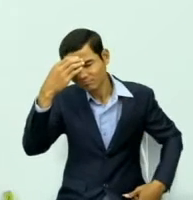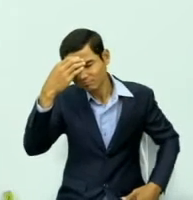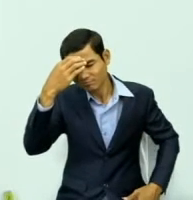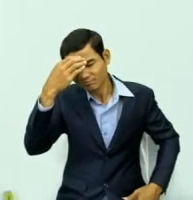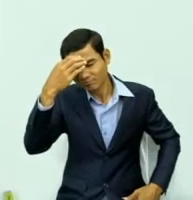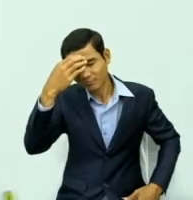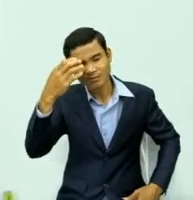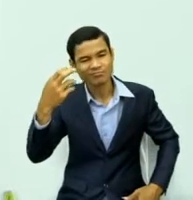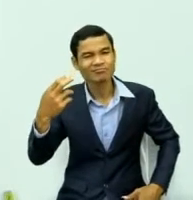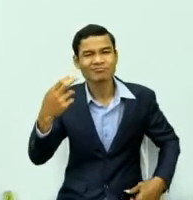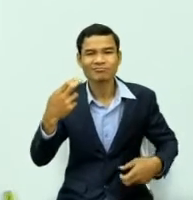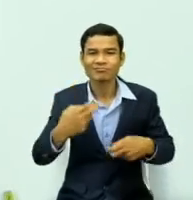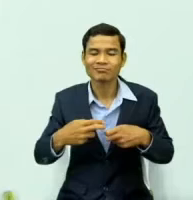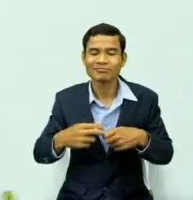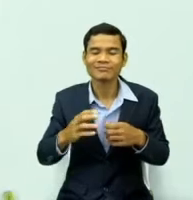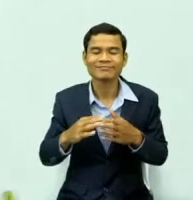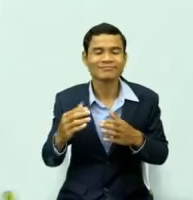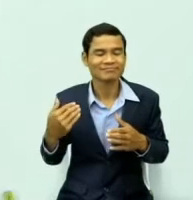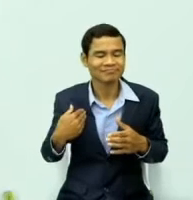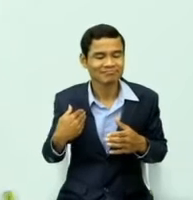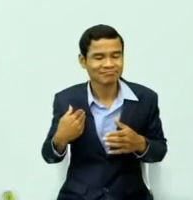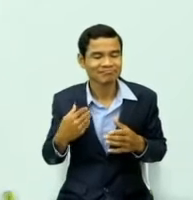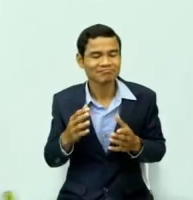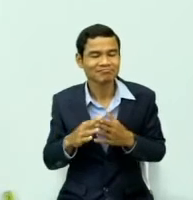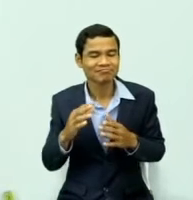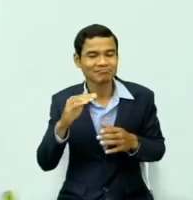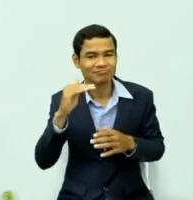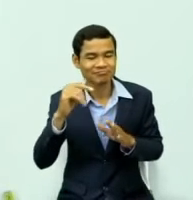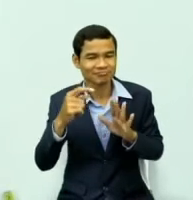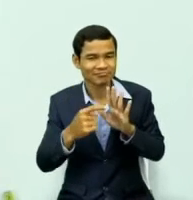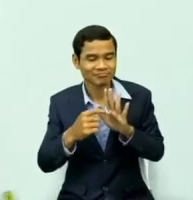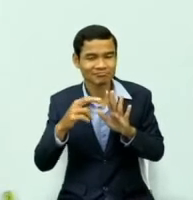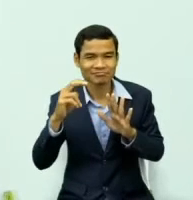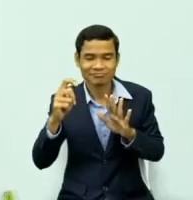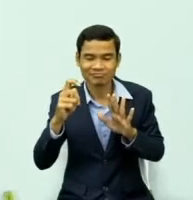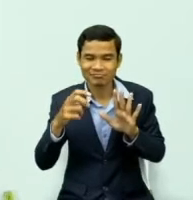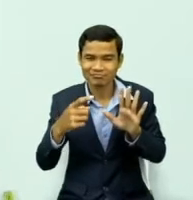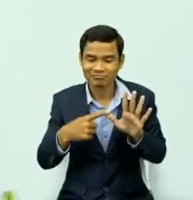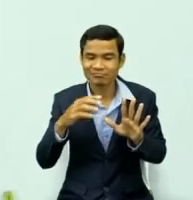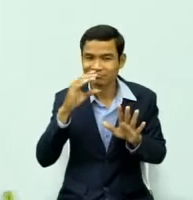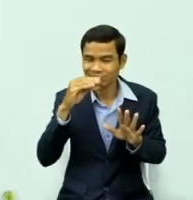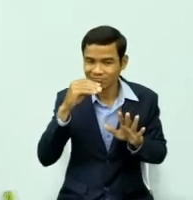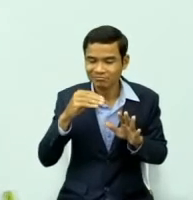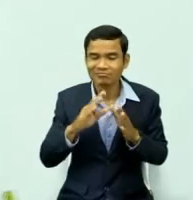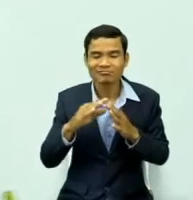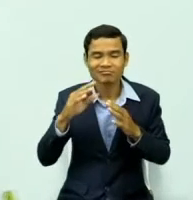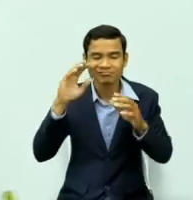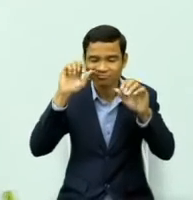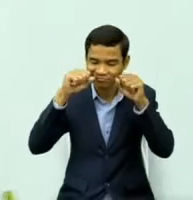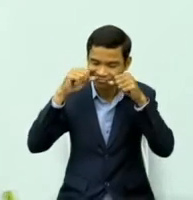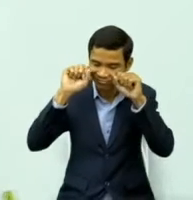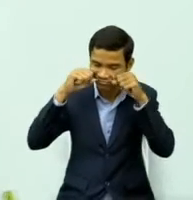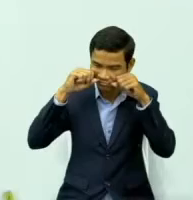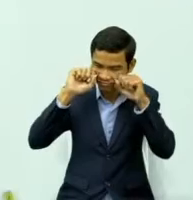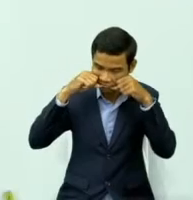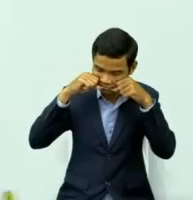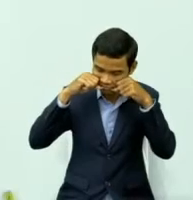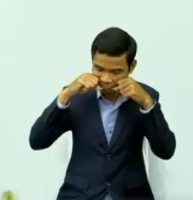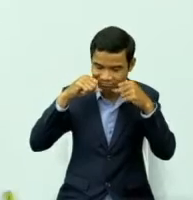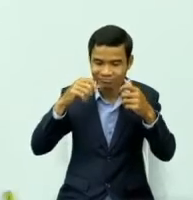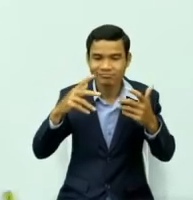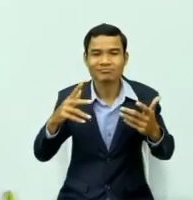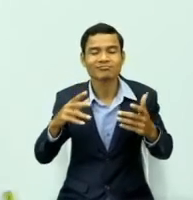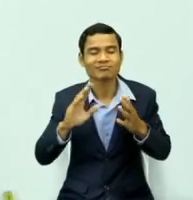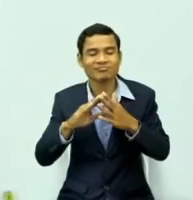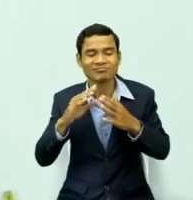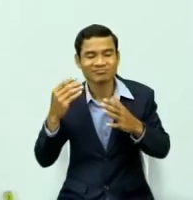thà sậu khá đi dễ ngay ngỏ đoàn tiết sậu khá đi dễ ngay ngỏ